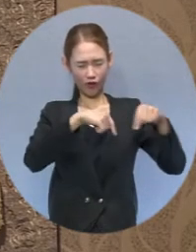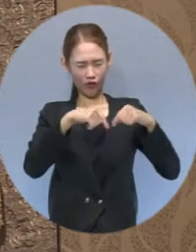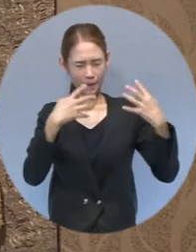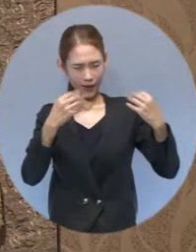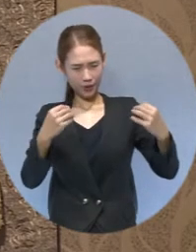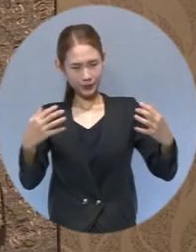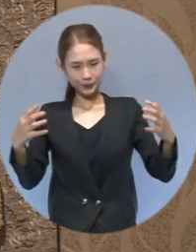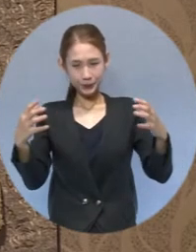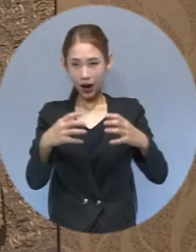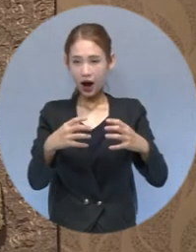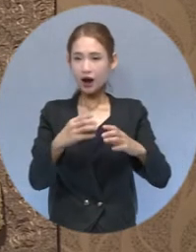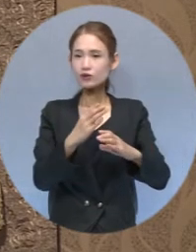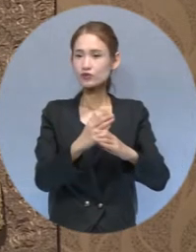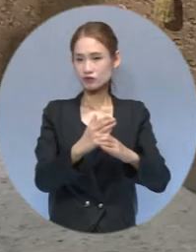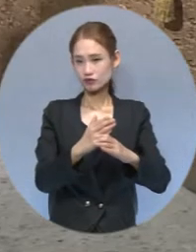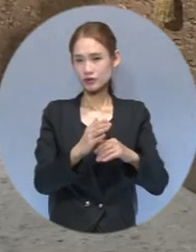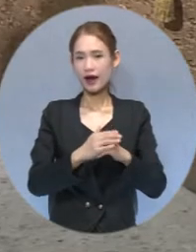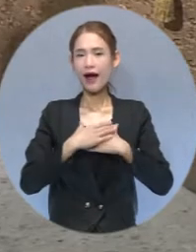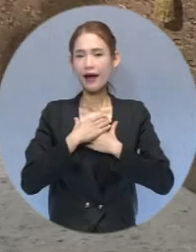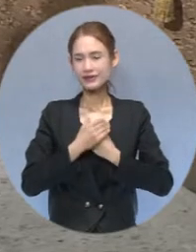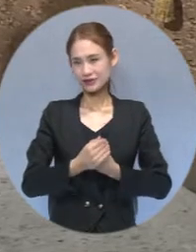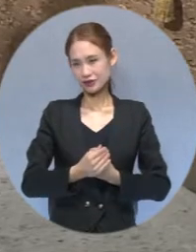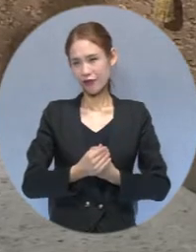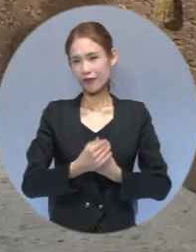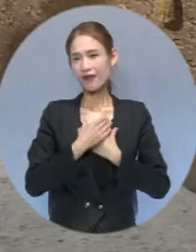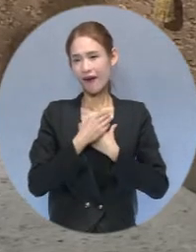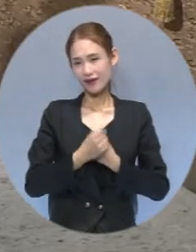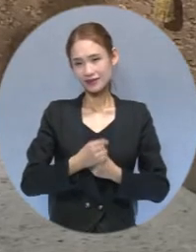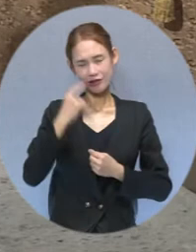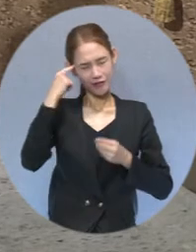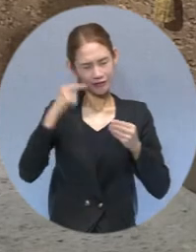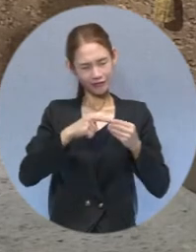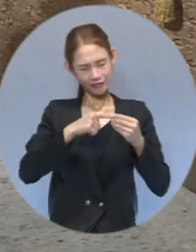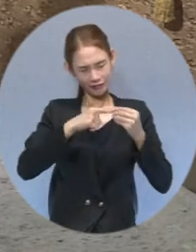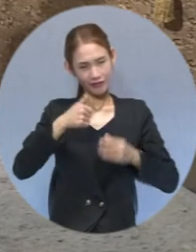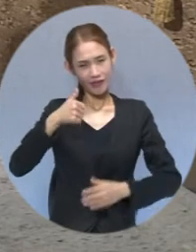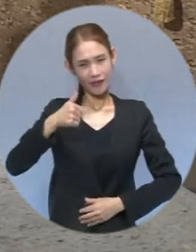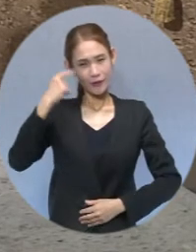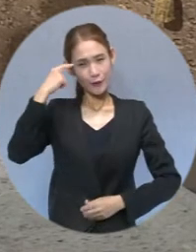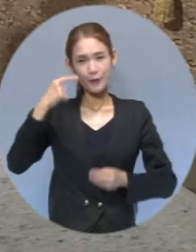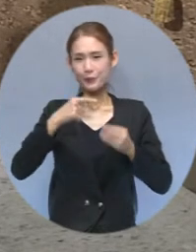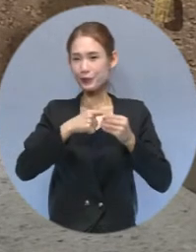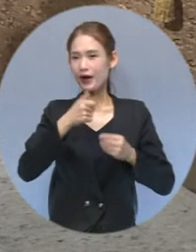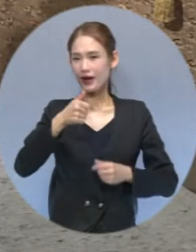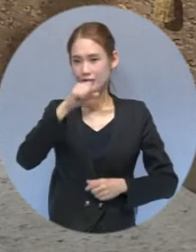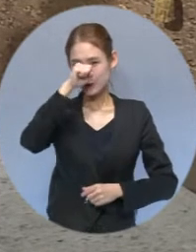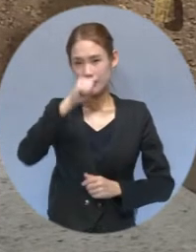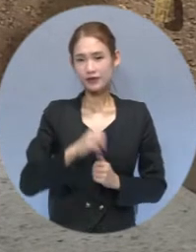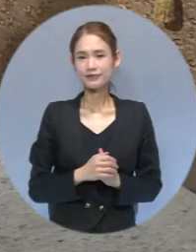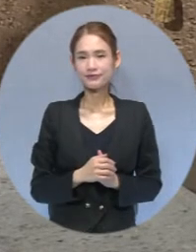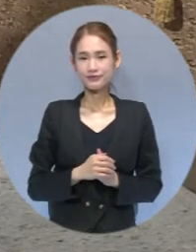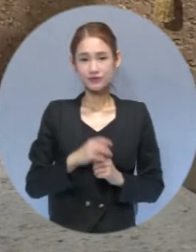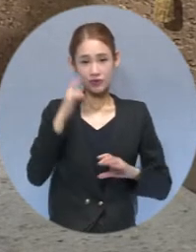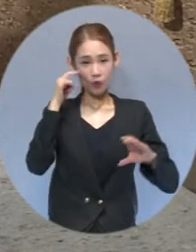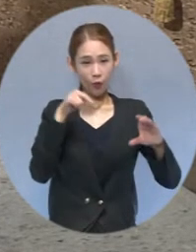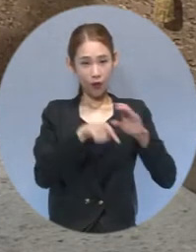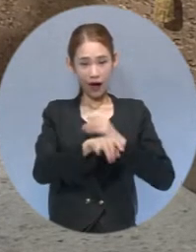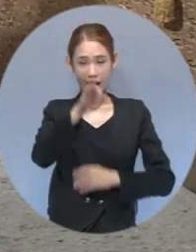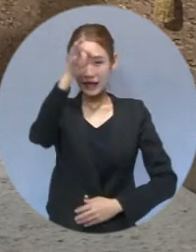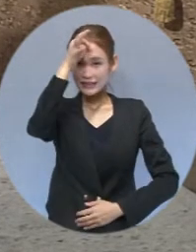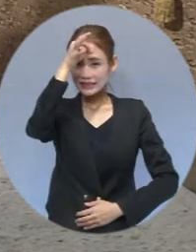있습니다. 안전. 안전을 좀 최우선적으로 생각을 하신다. 이렇게 말씀을 해주셨는데요. 과학기술이